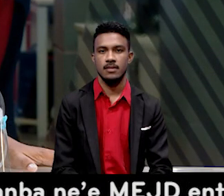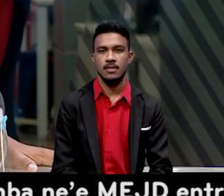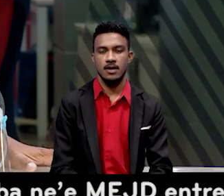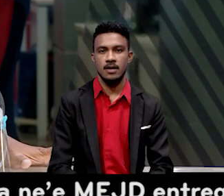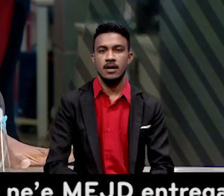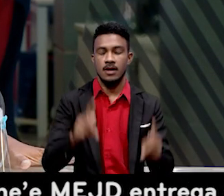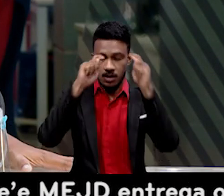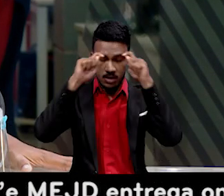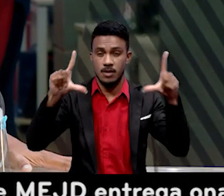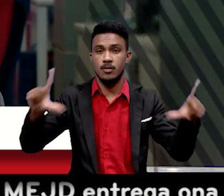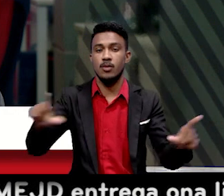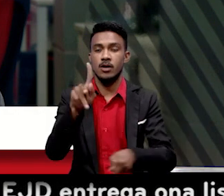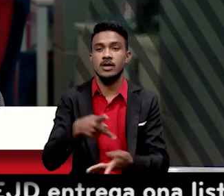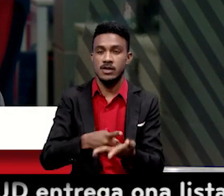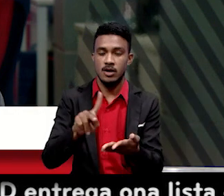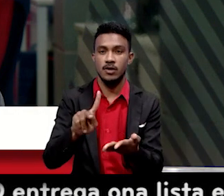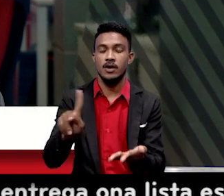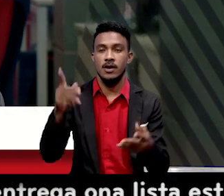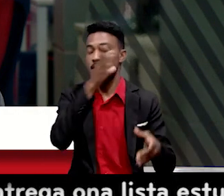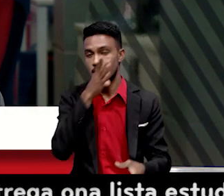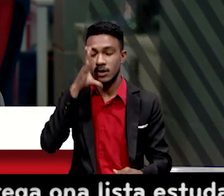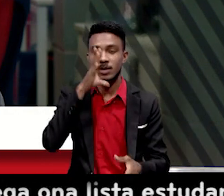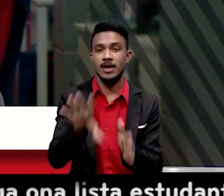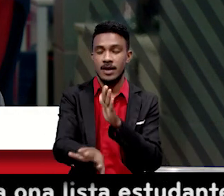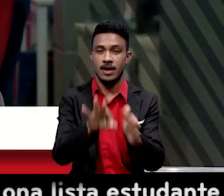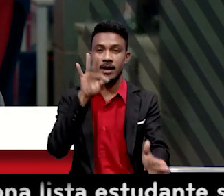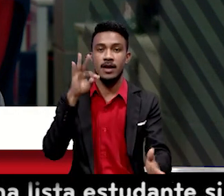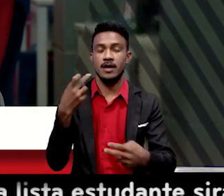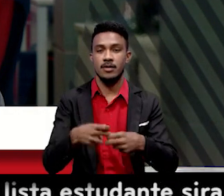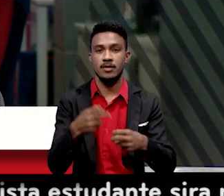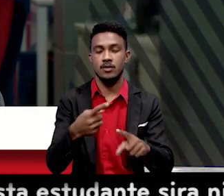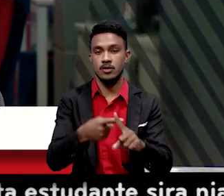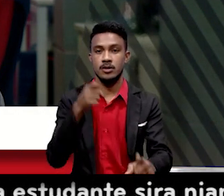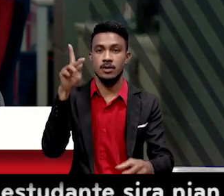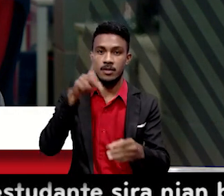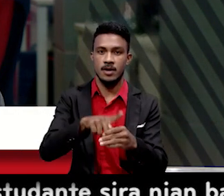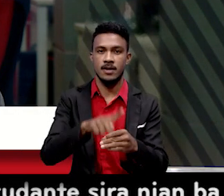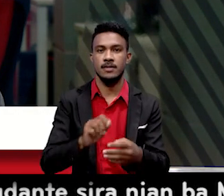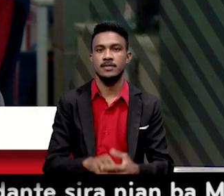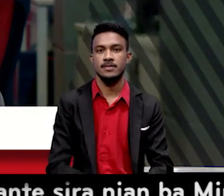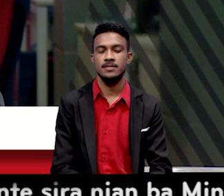Timor Resources kontrato na tos ni behetang impacto ho si Minaten.